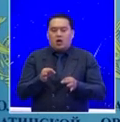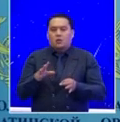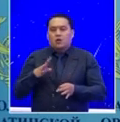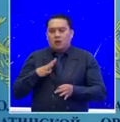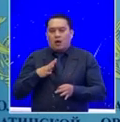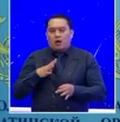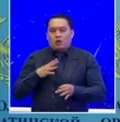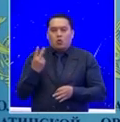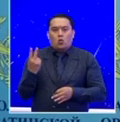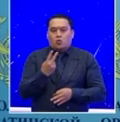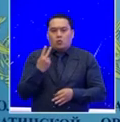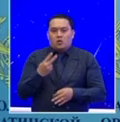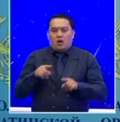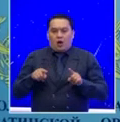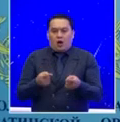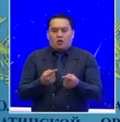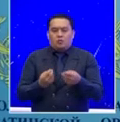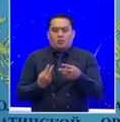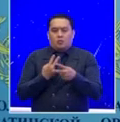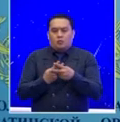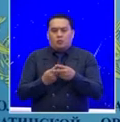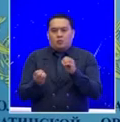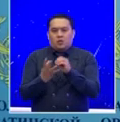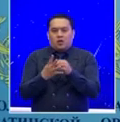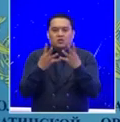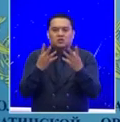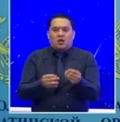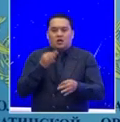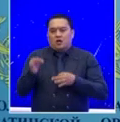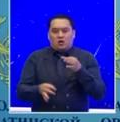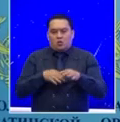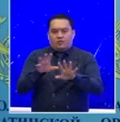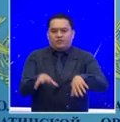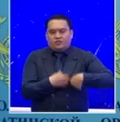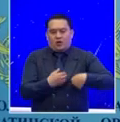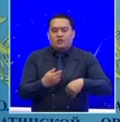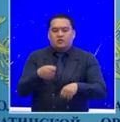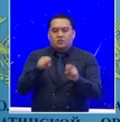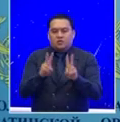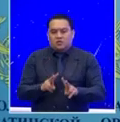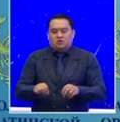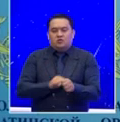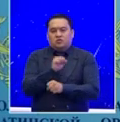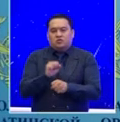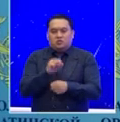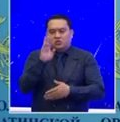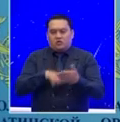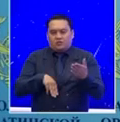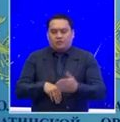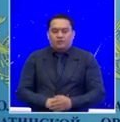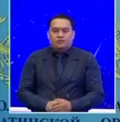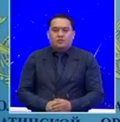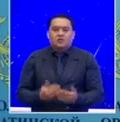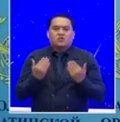района оба фигуранта арестованы на 15 суток. Автомашина изъята и водворена на специализированную штрафную стоянку.